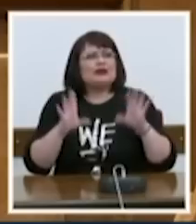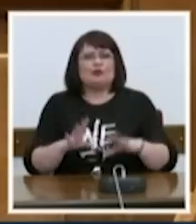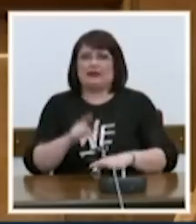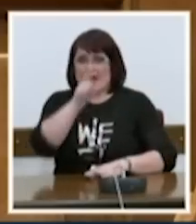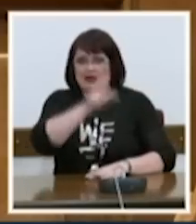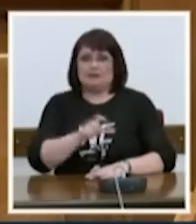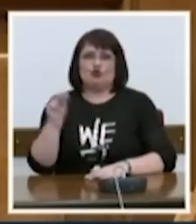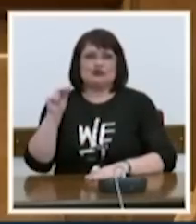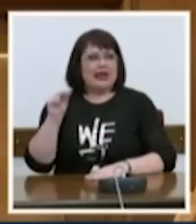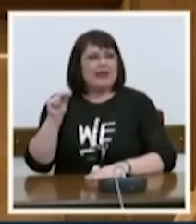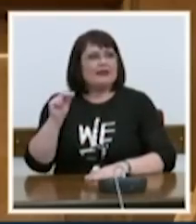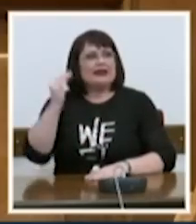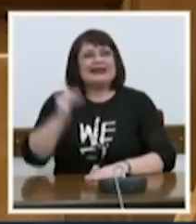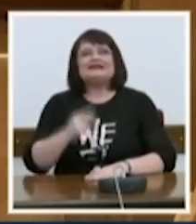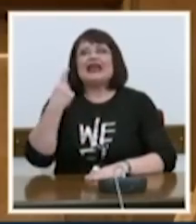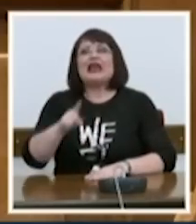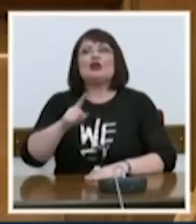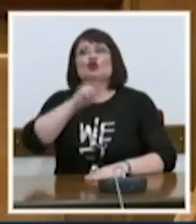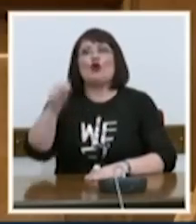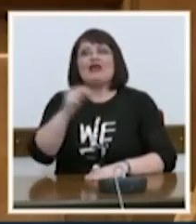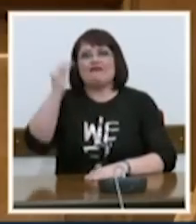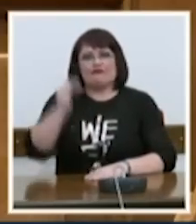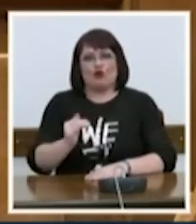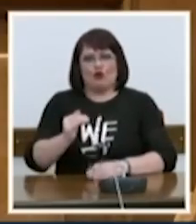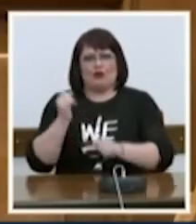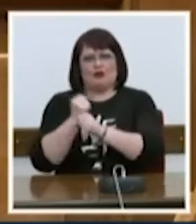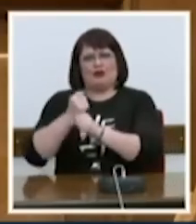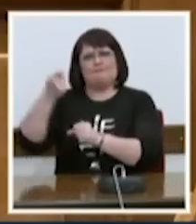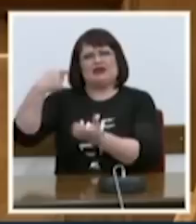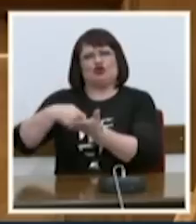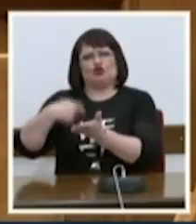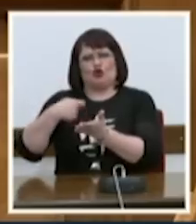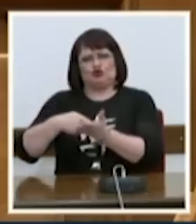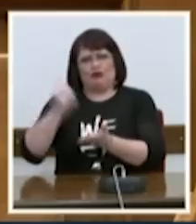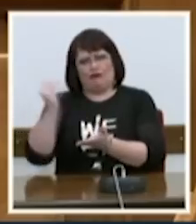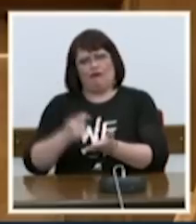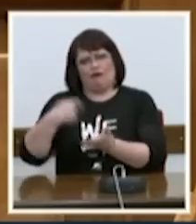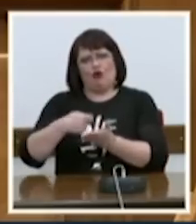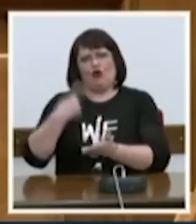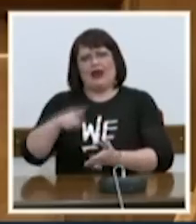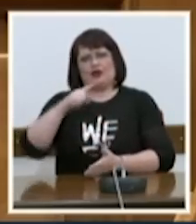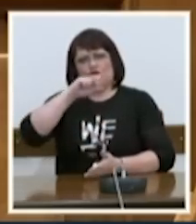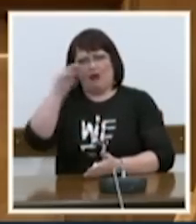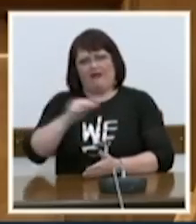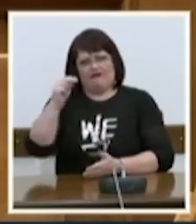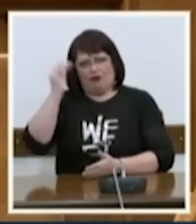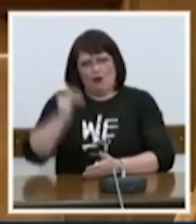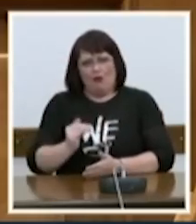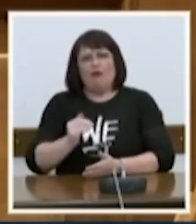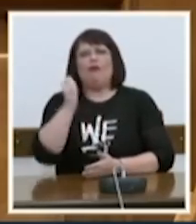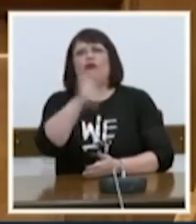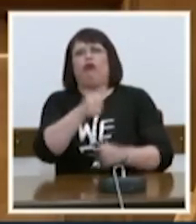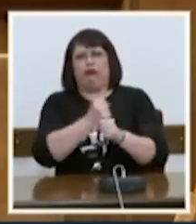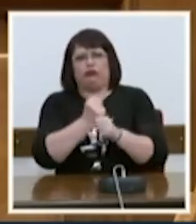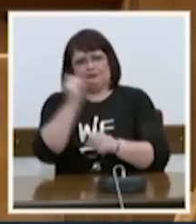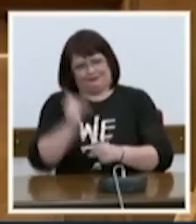μια μείωση 100 ευρώ φόρου για ένα μισθωτό και ενδεχομένως μια μεγαλύτερη μείωση για έναν αυτοαπασχολούμενο,